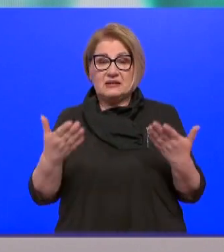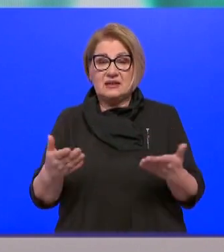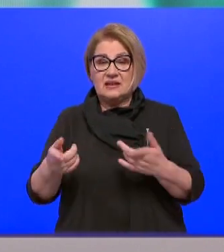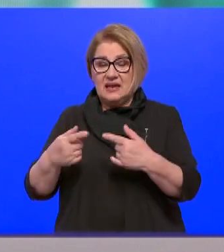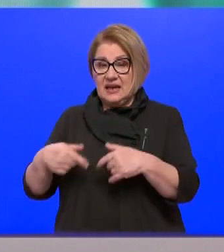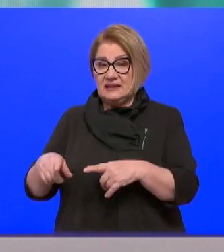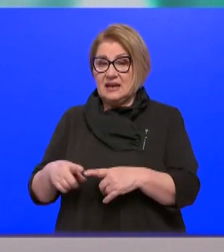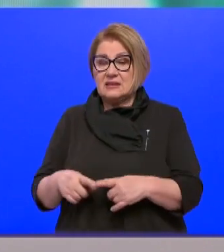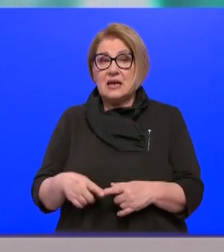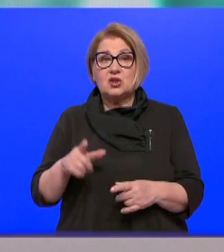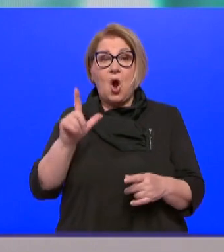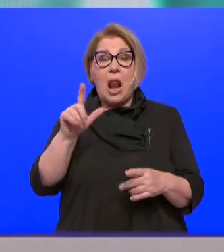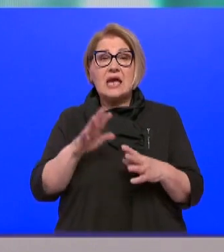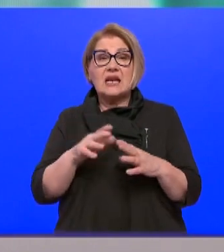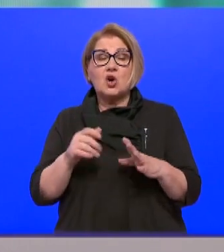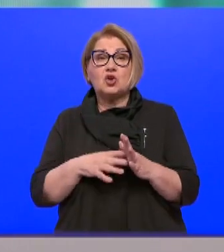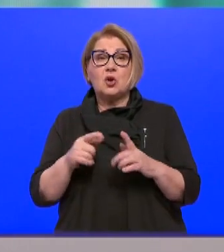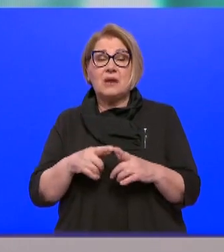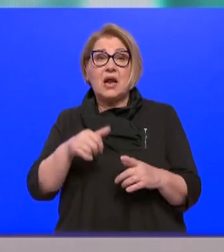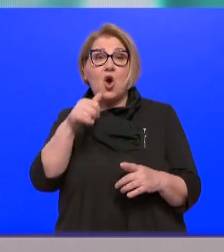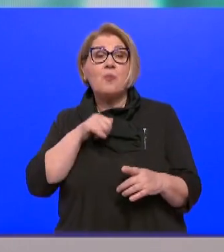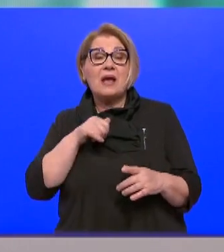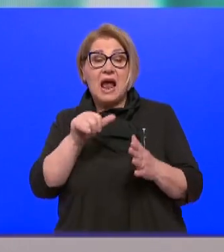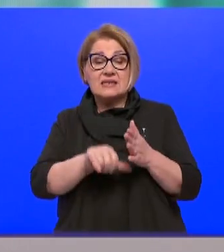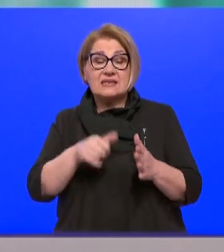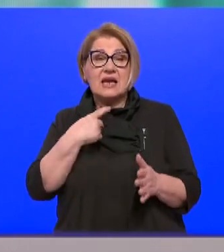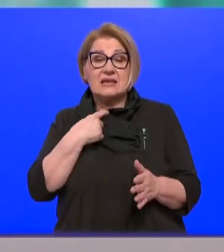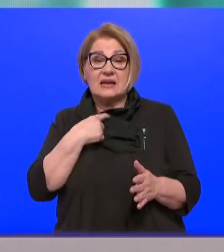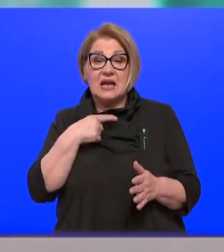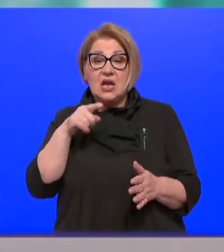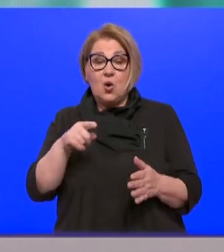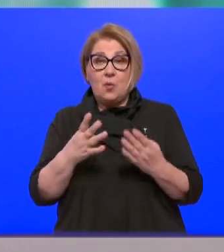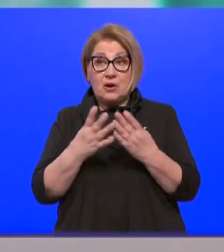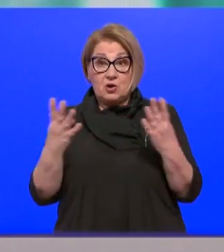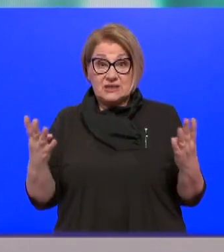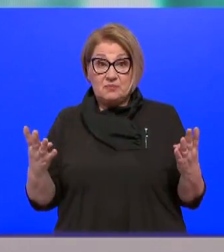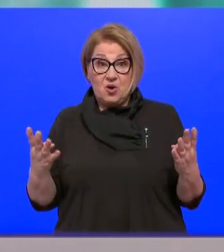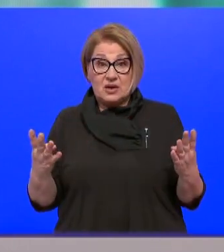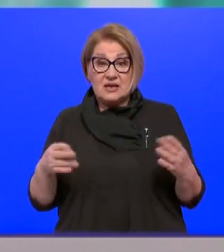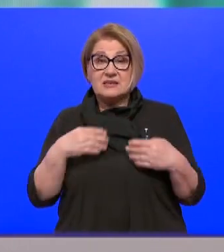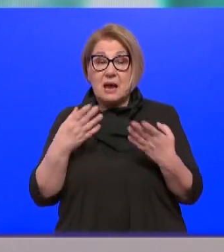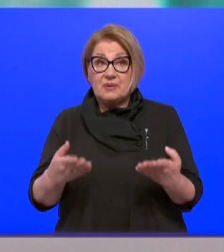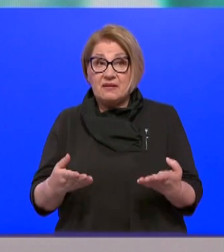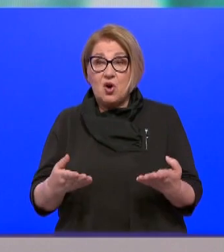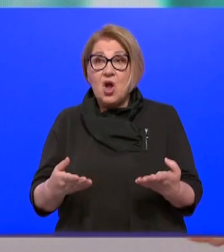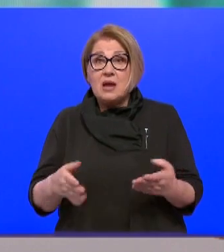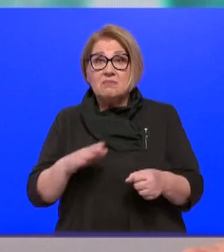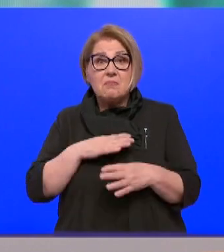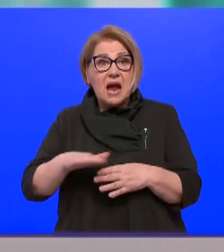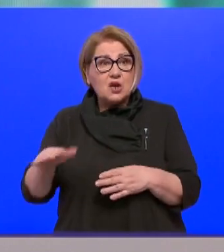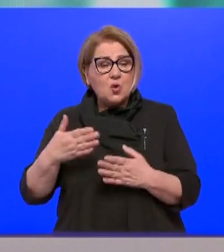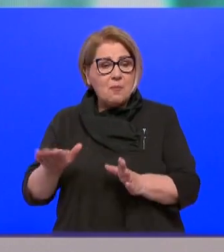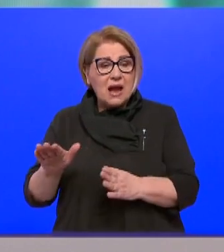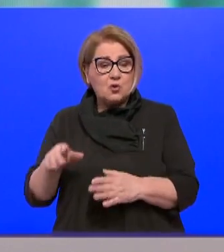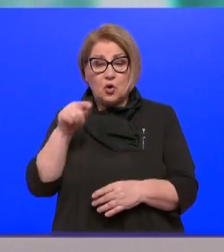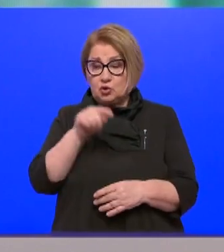segment laringektomirane osobi života. Što se dalje desilo? Upravo je zbor srušio stigmu, zahvaljujući vama medijima, svim medijima se naravno